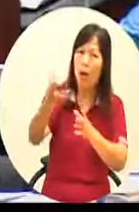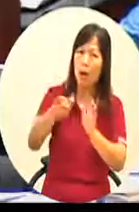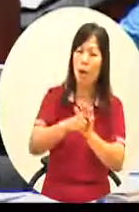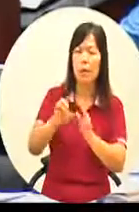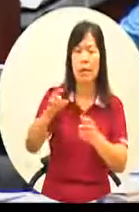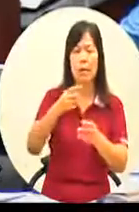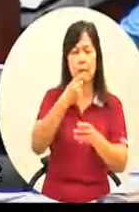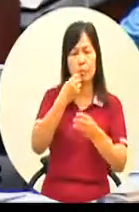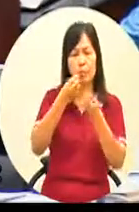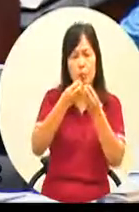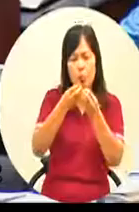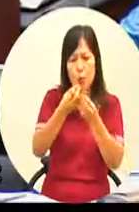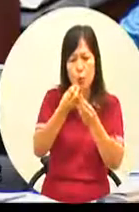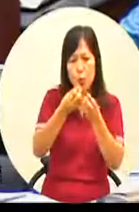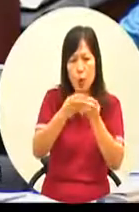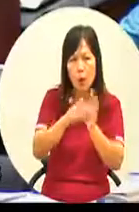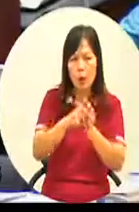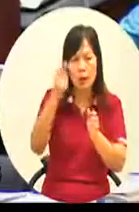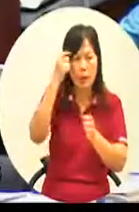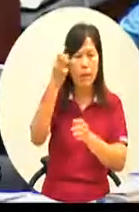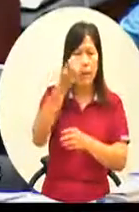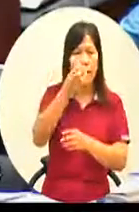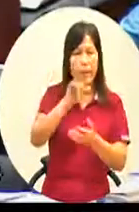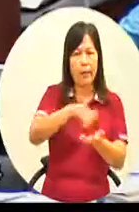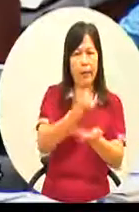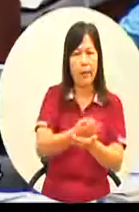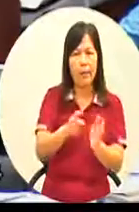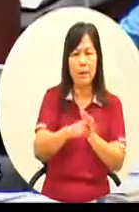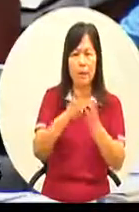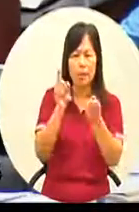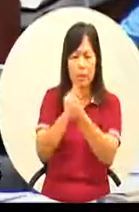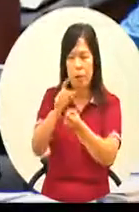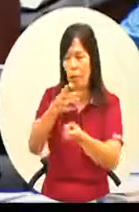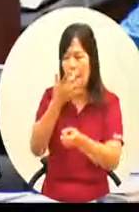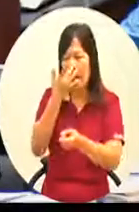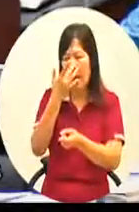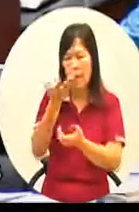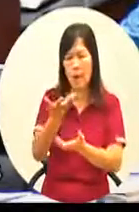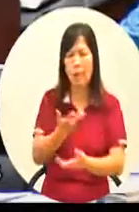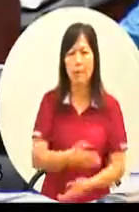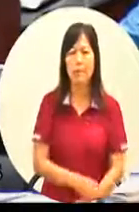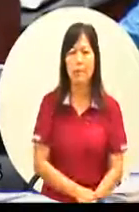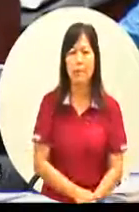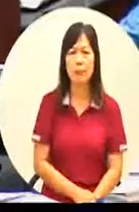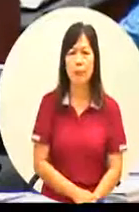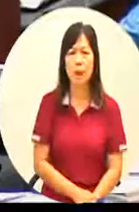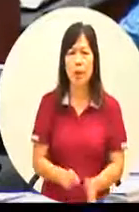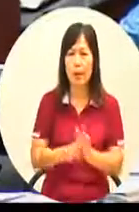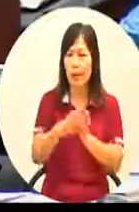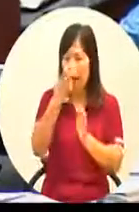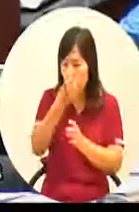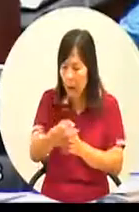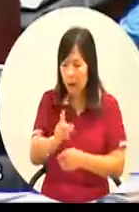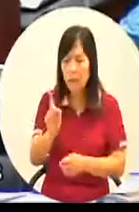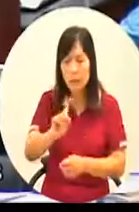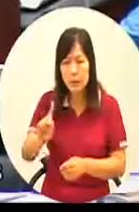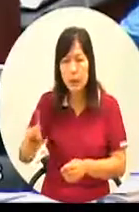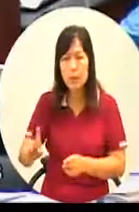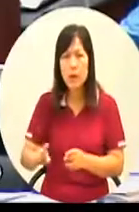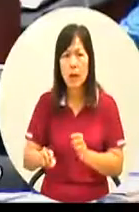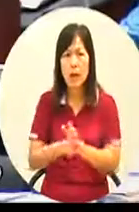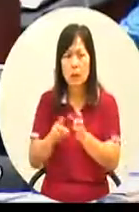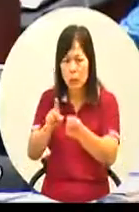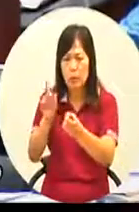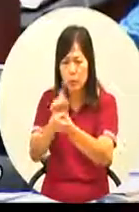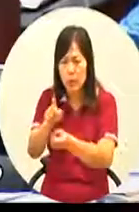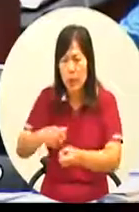汁我讲酸啊，所以讲有足侪话唔捌的。有些恁去勘察李干事，有些伊其实他是真的